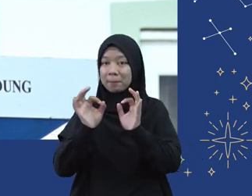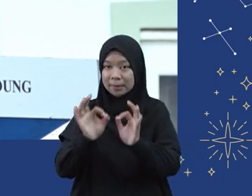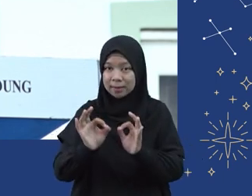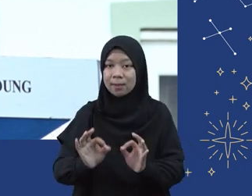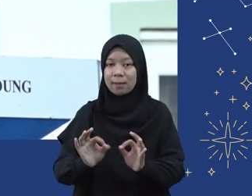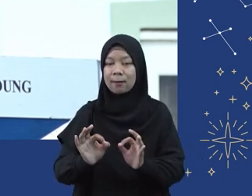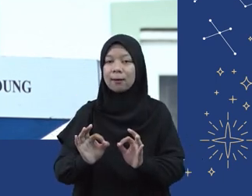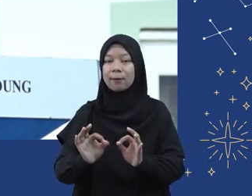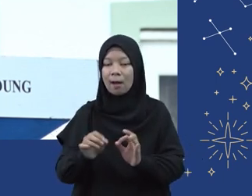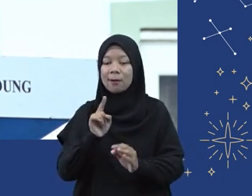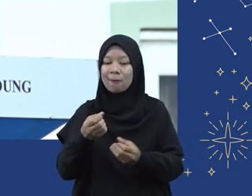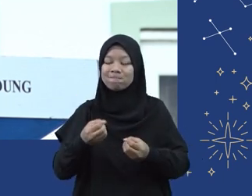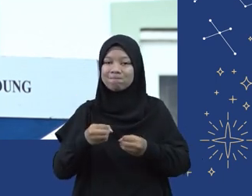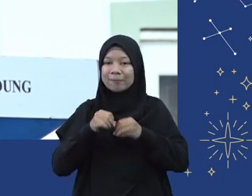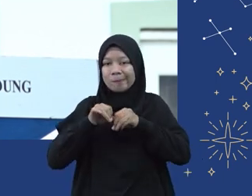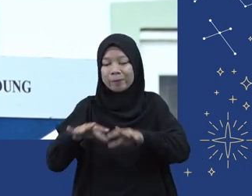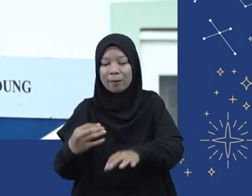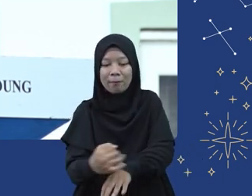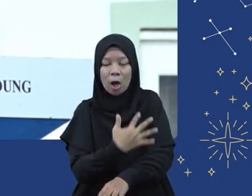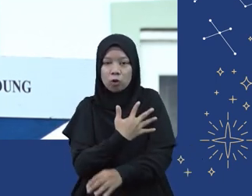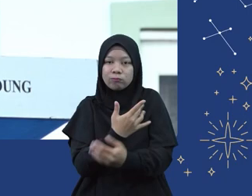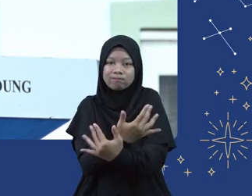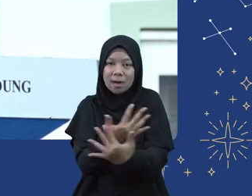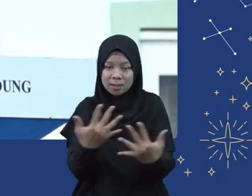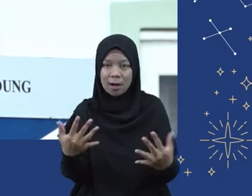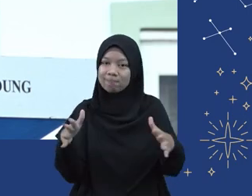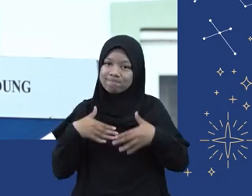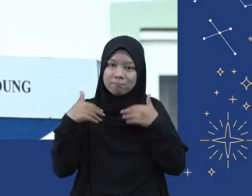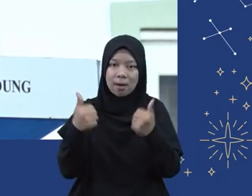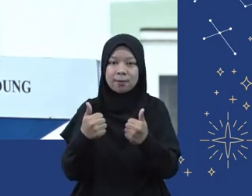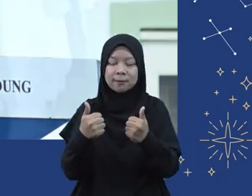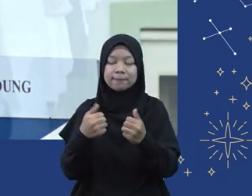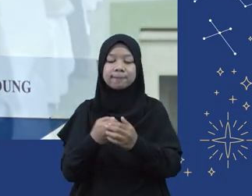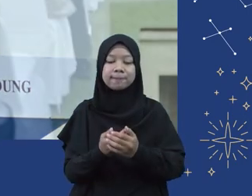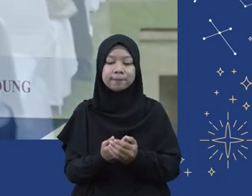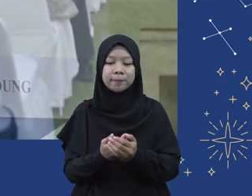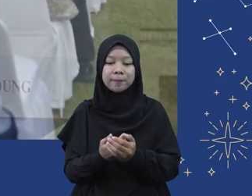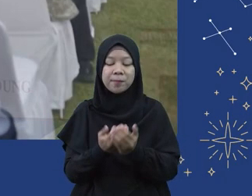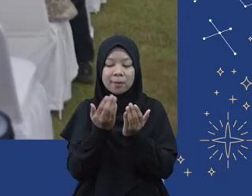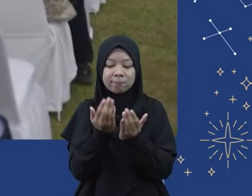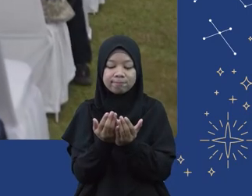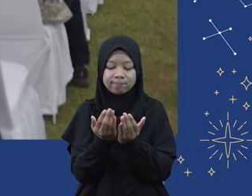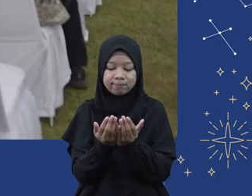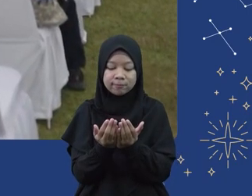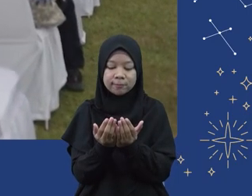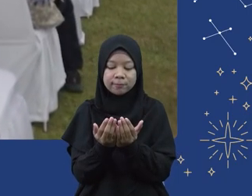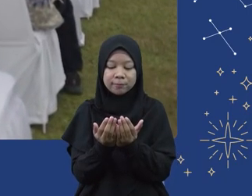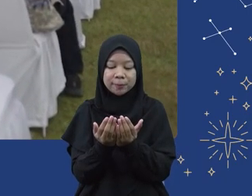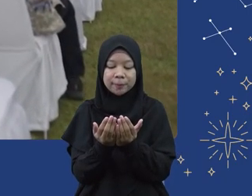memberikan dampak yang signifikan bagi masyarakat sekitar dan global Robbana hablana wajah